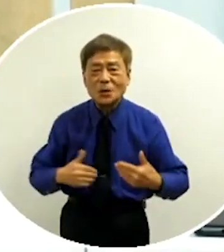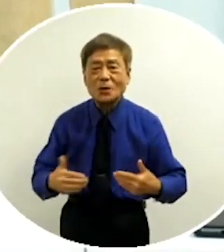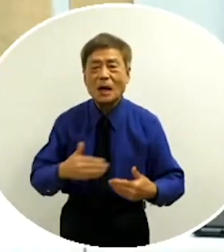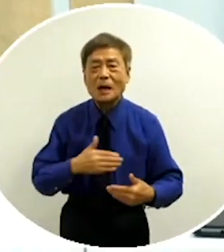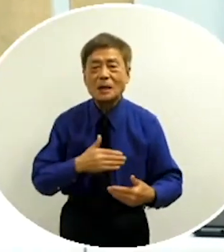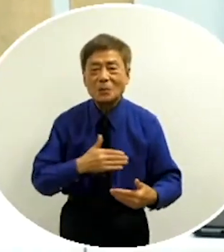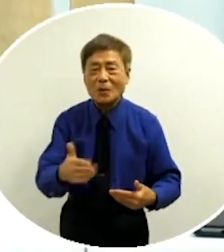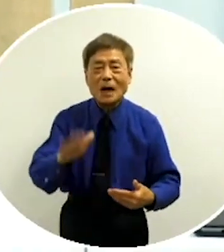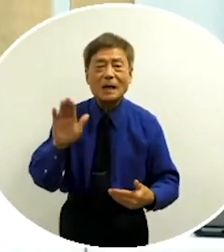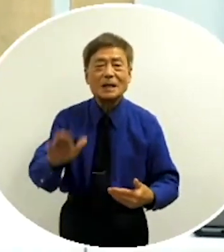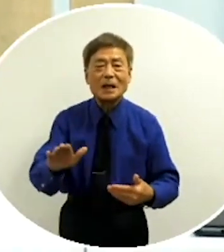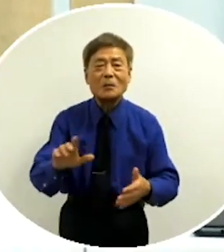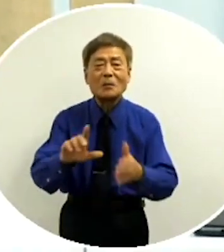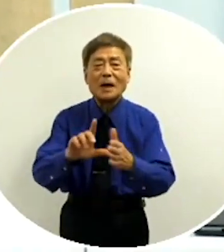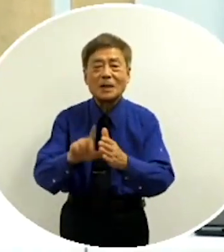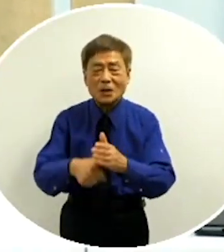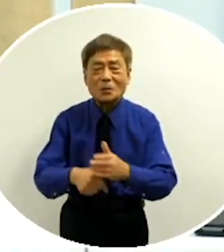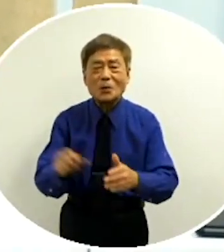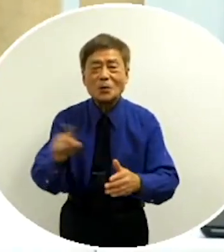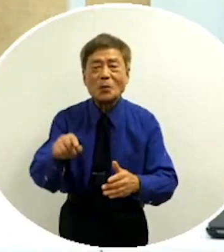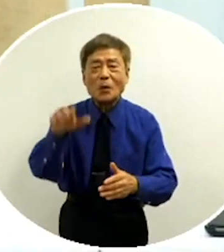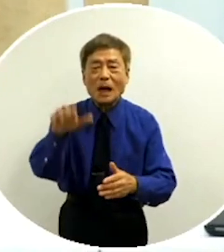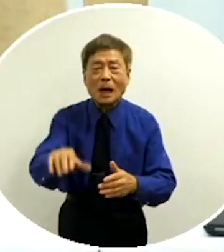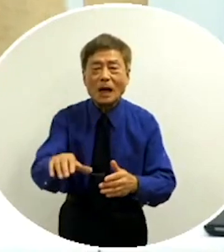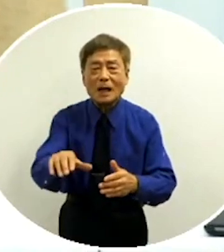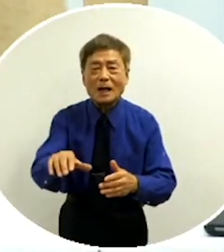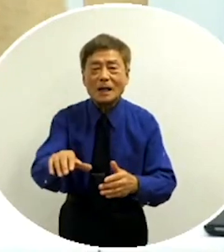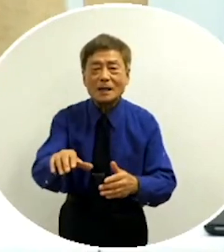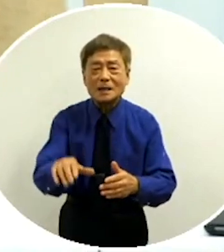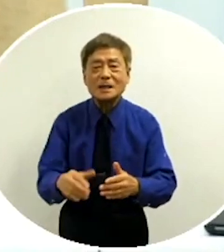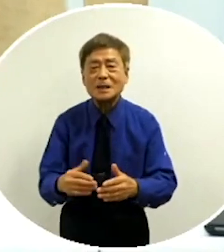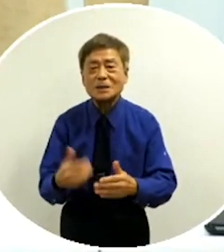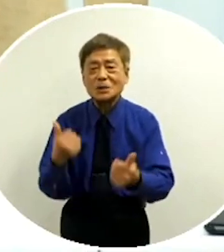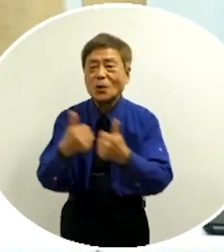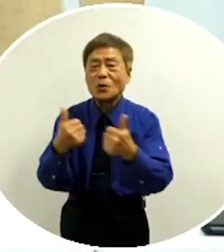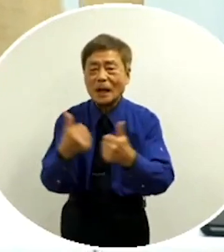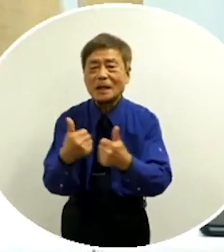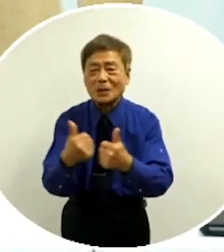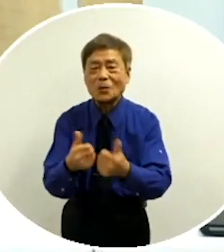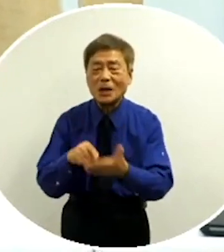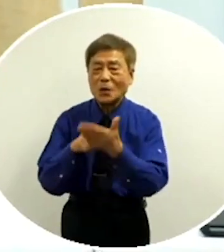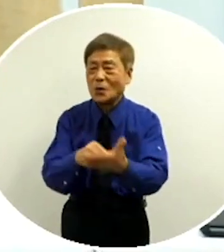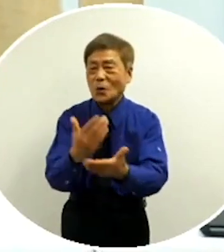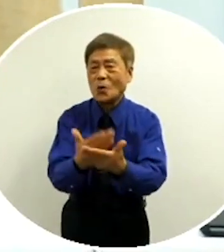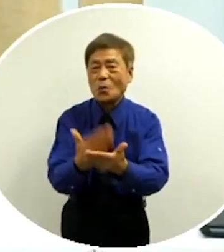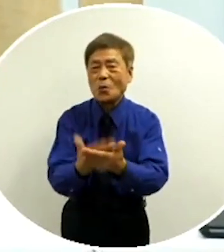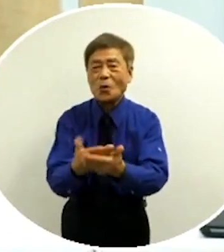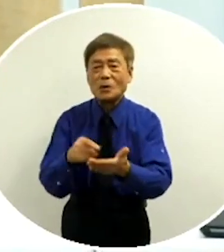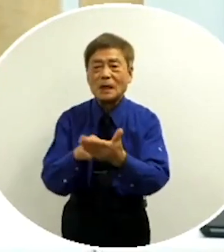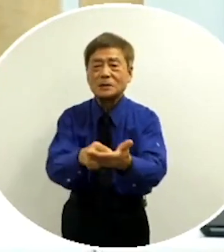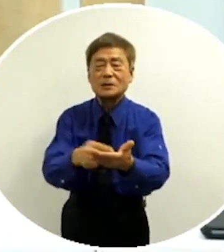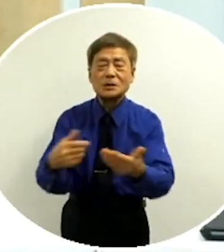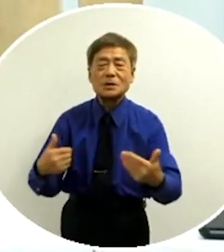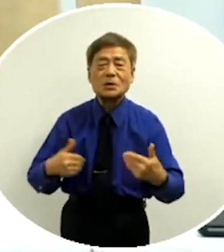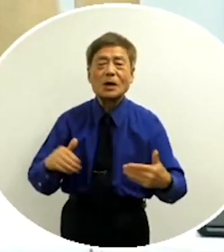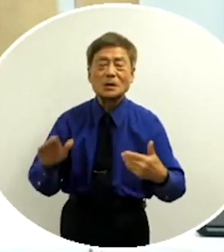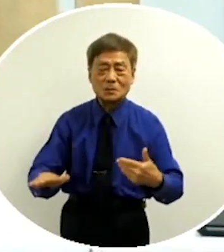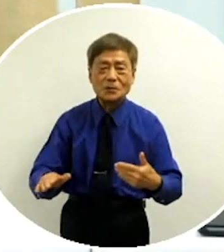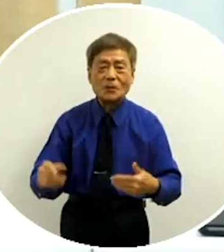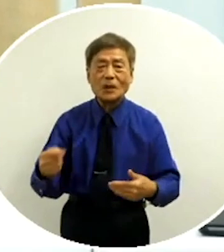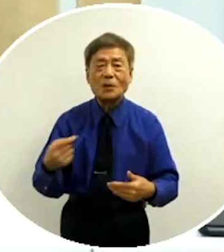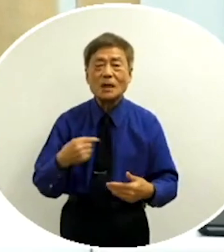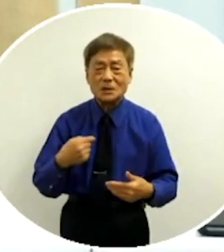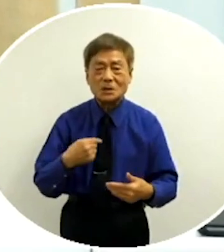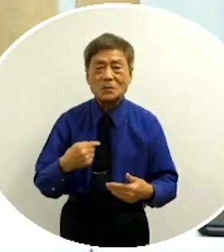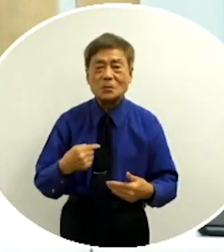間口を広げるという意味でとても大きな意味があったと思っていますただあの私自身もパートナーズの